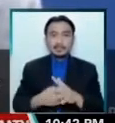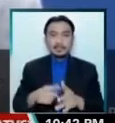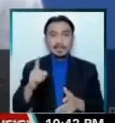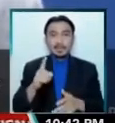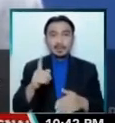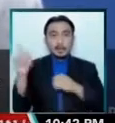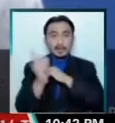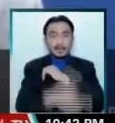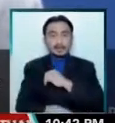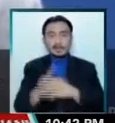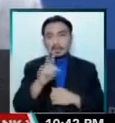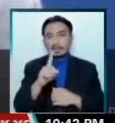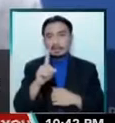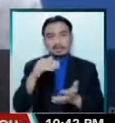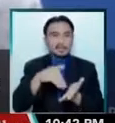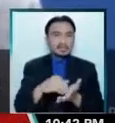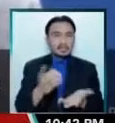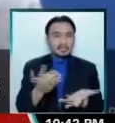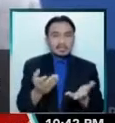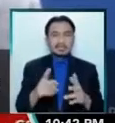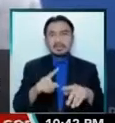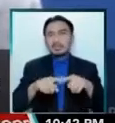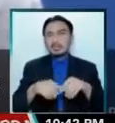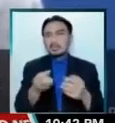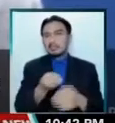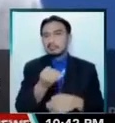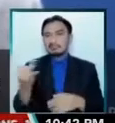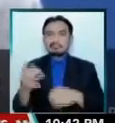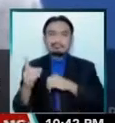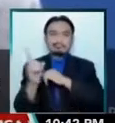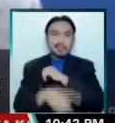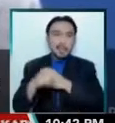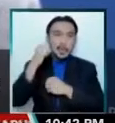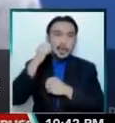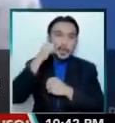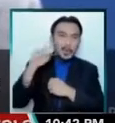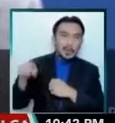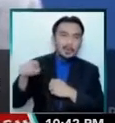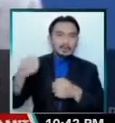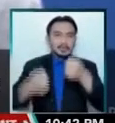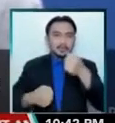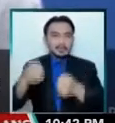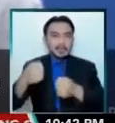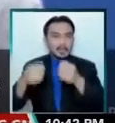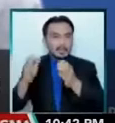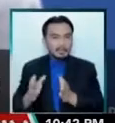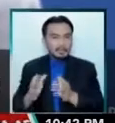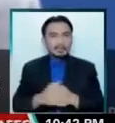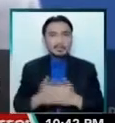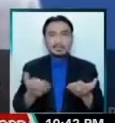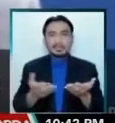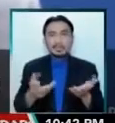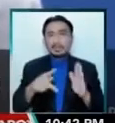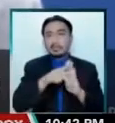po. Depende po ito kung pang-ilang paglabag na po ng ating mga drivers at operators dito sa ating protocol, no, sa